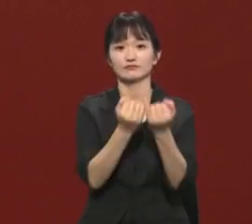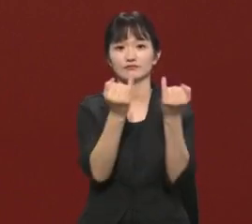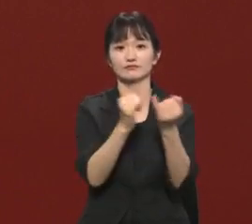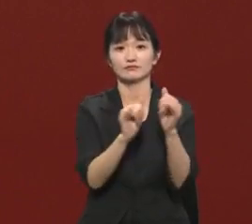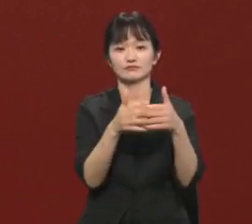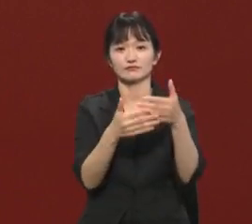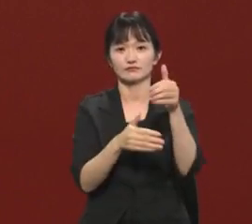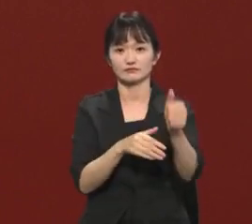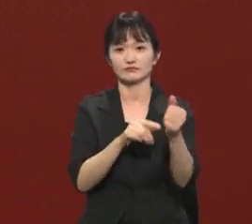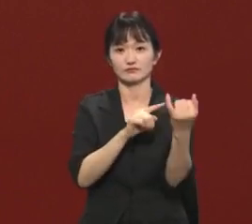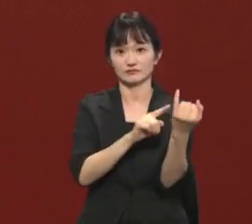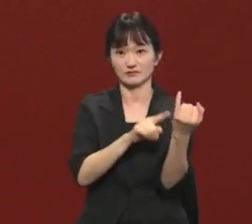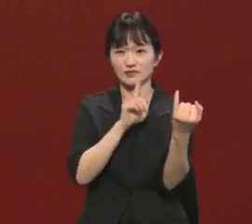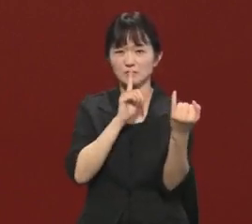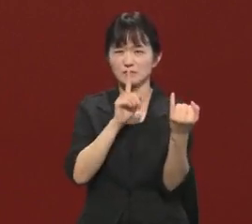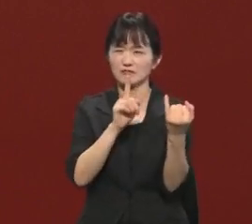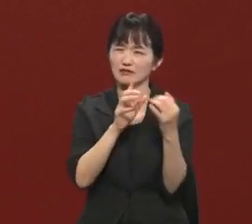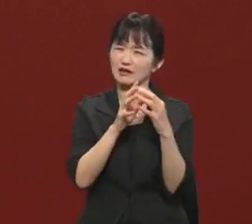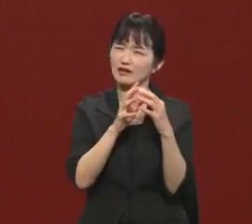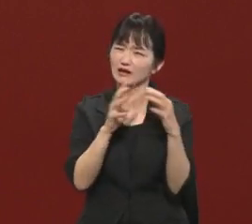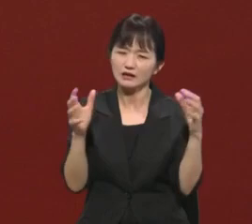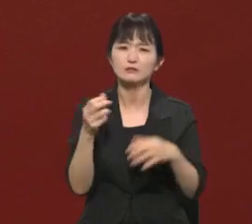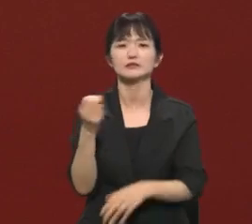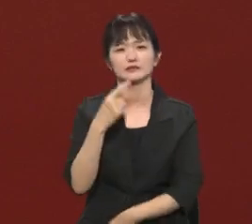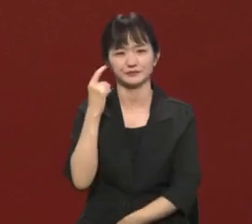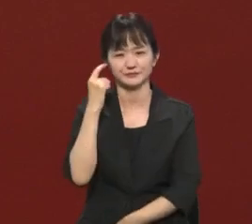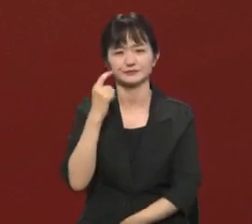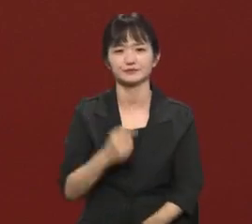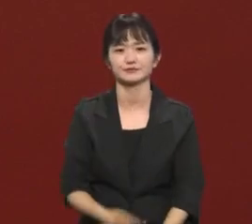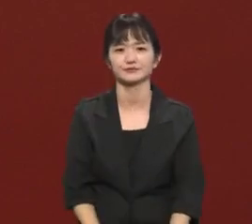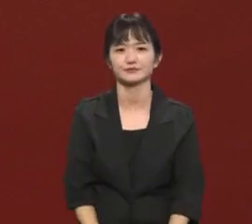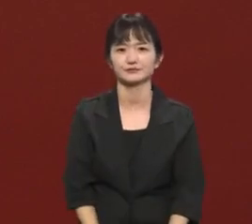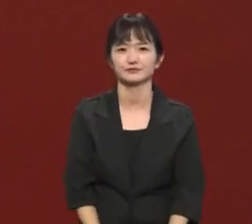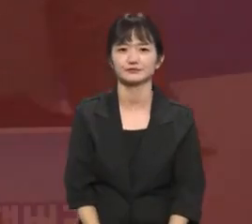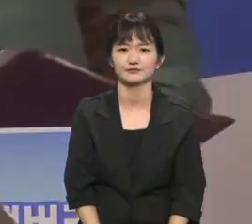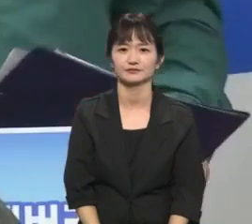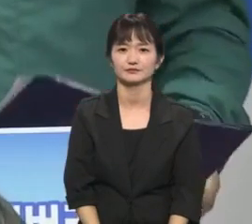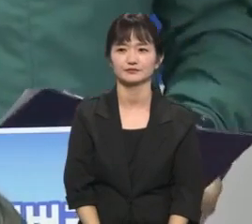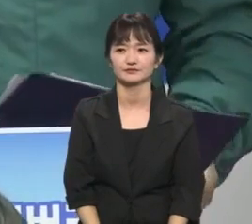여성가족부 장관의 발언이 또 논란이 됐습니다 다시 한번 듣고 오겠습니다